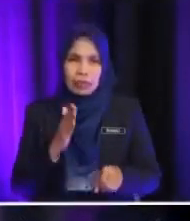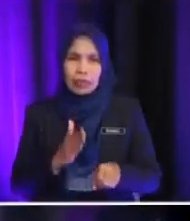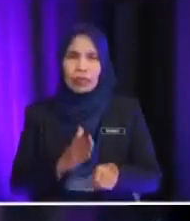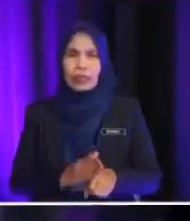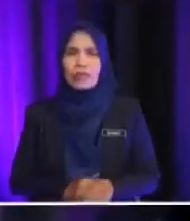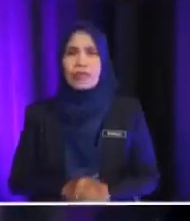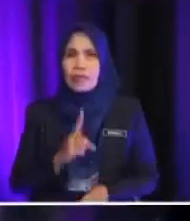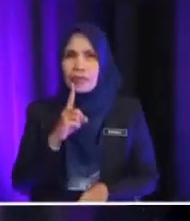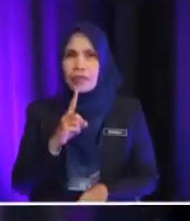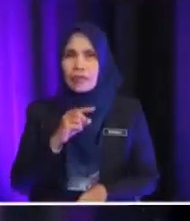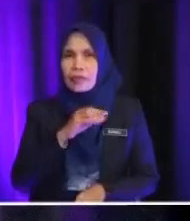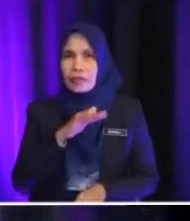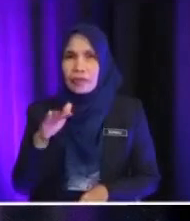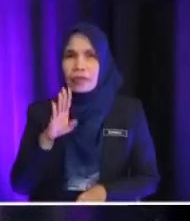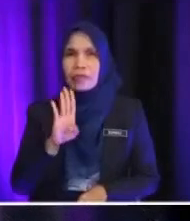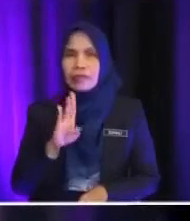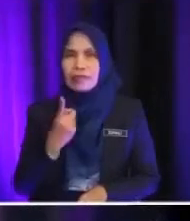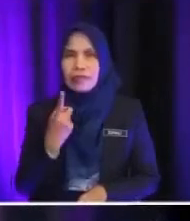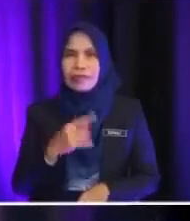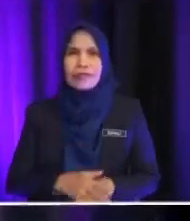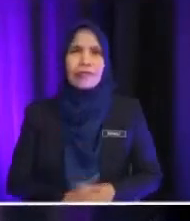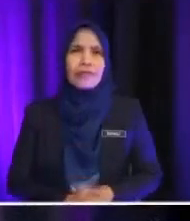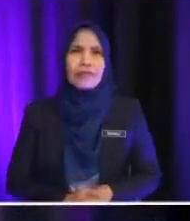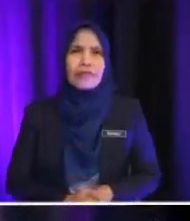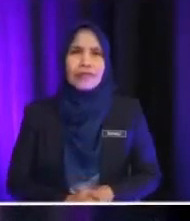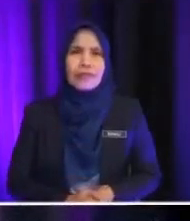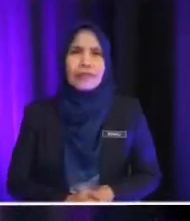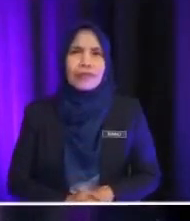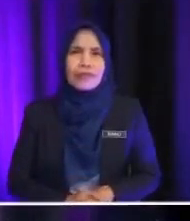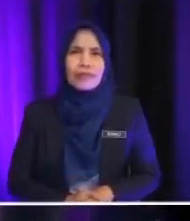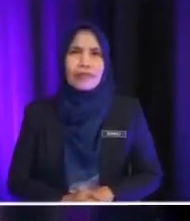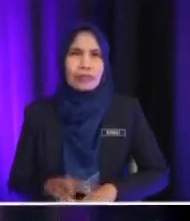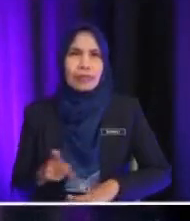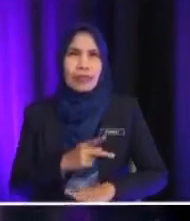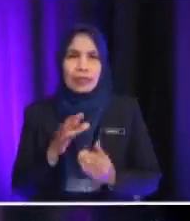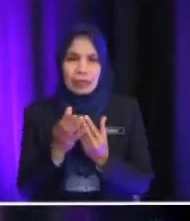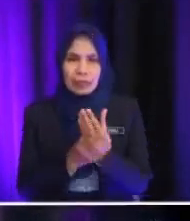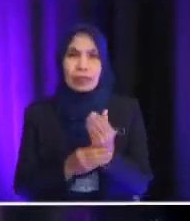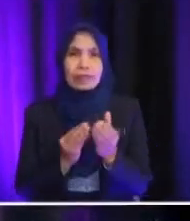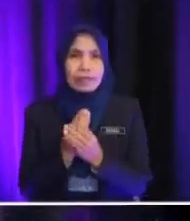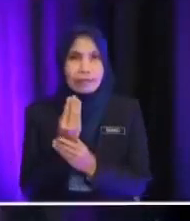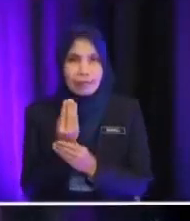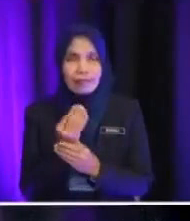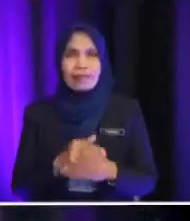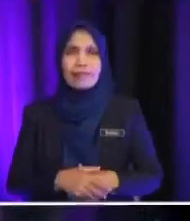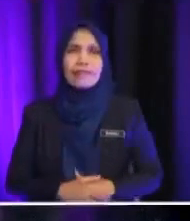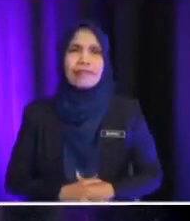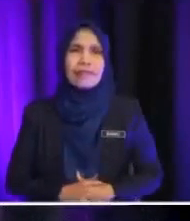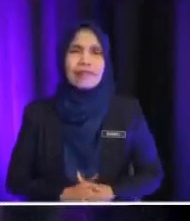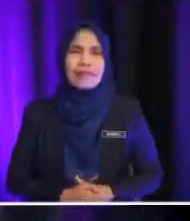sahaja. Okey. Okey, seterusnya kita pakai sarung tangan dulu. Okey, dia dah pakai sesam cikgu. Cikgu yang